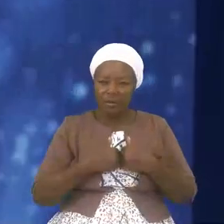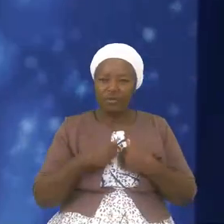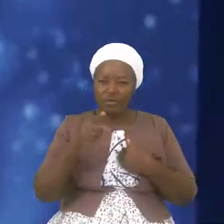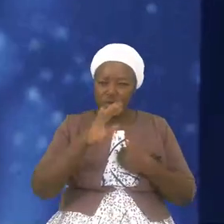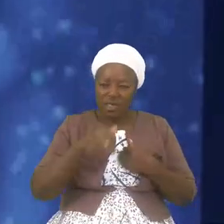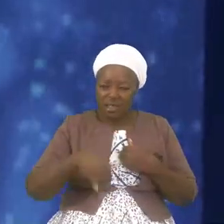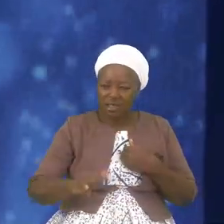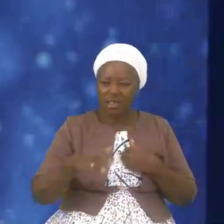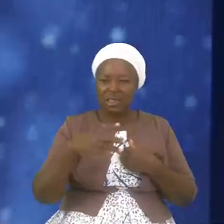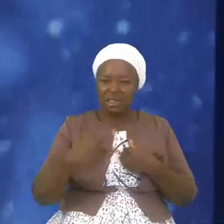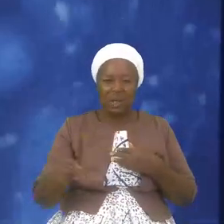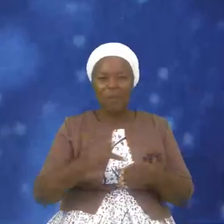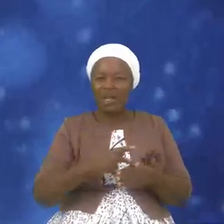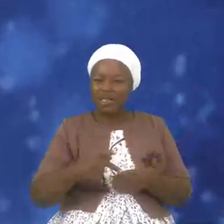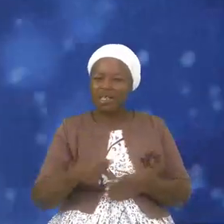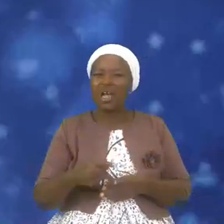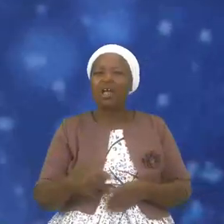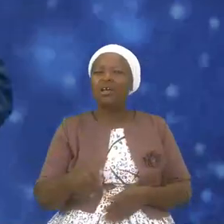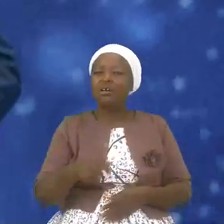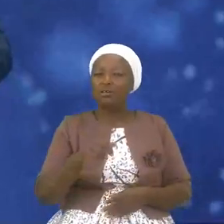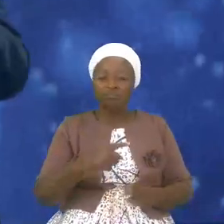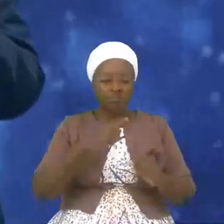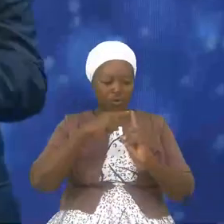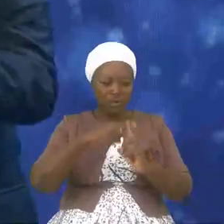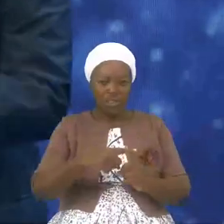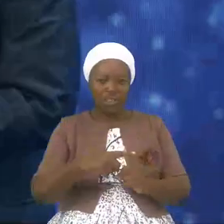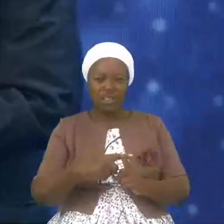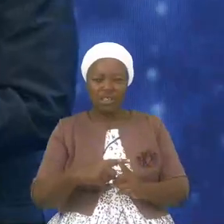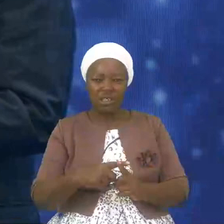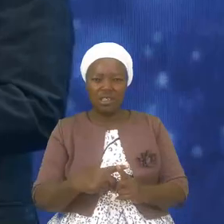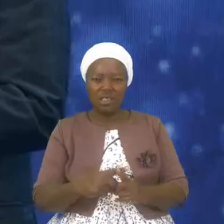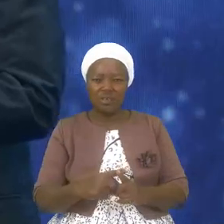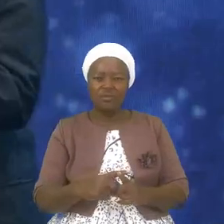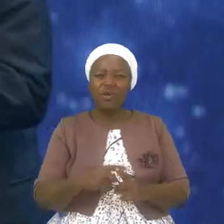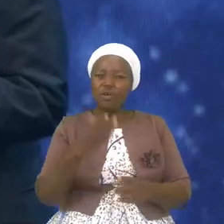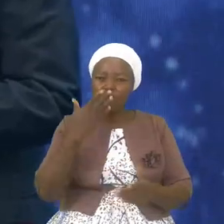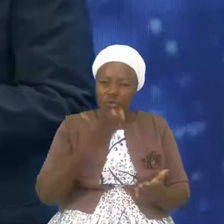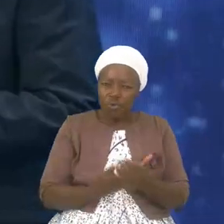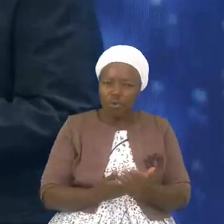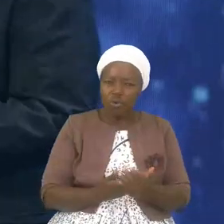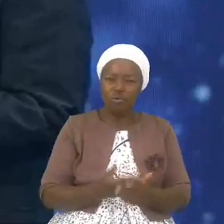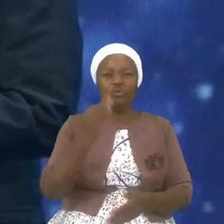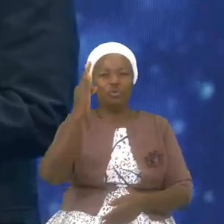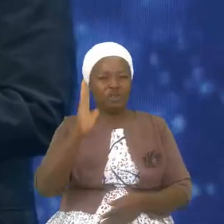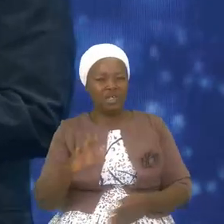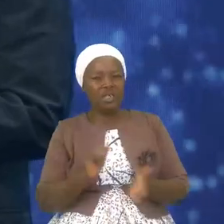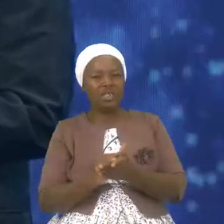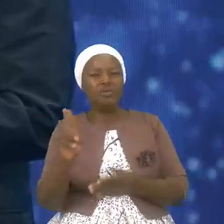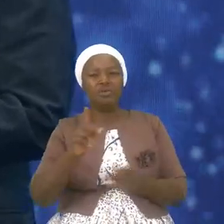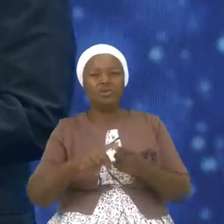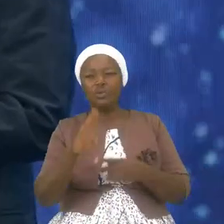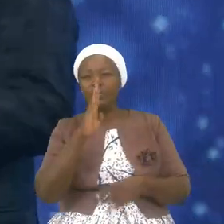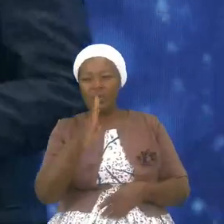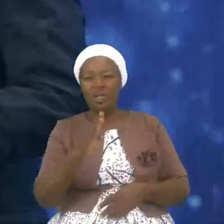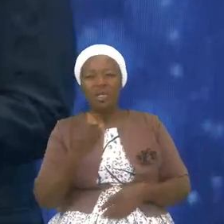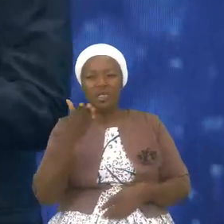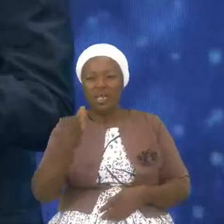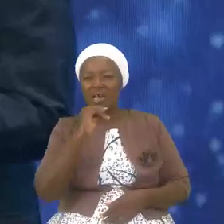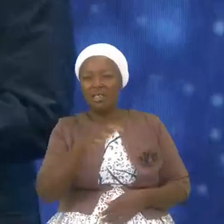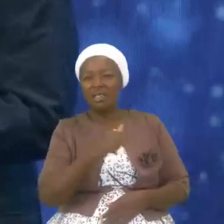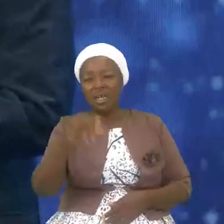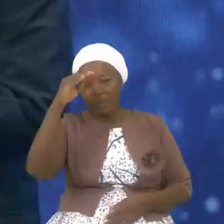Tu es toujours le chrétien pratique positif, le prédicateur positif que tu étais. Il y a donc